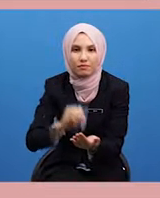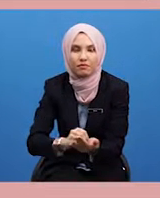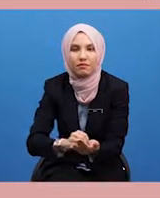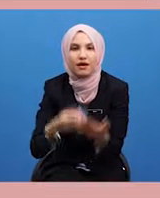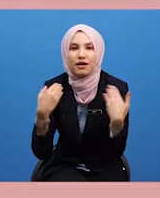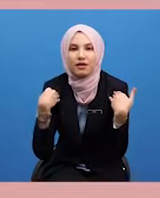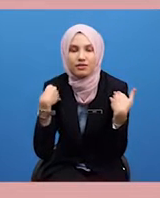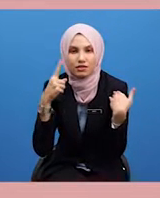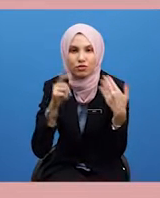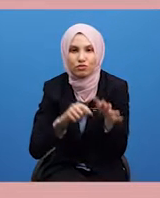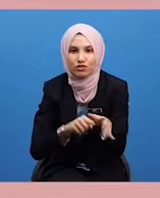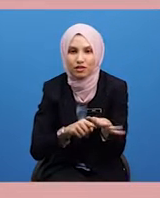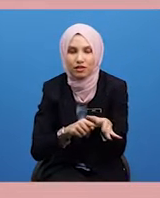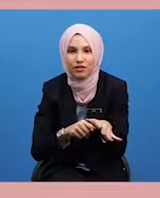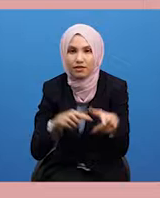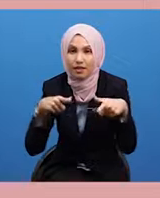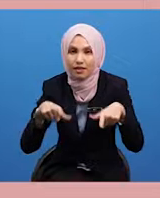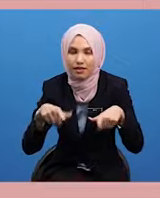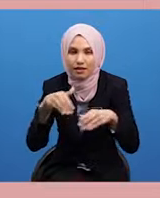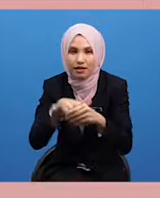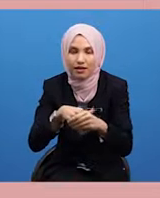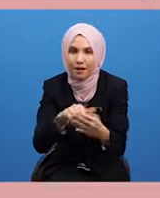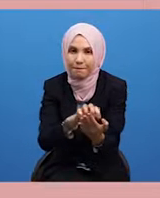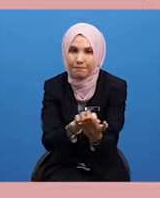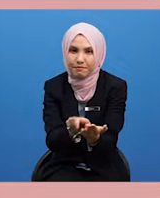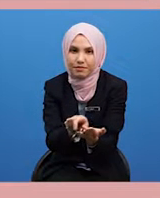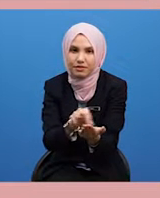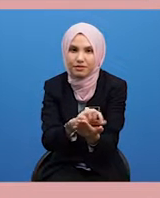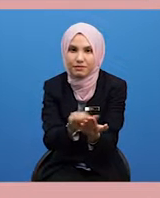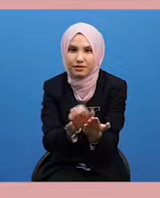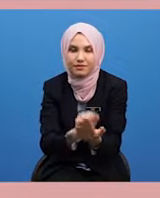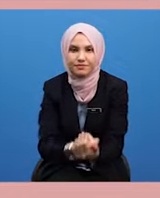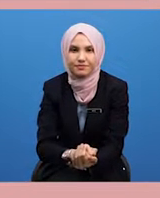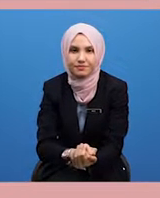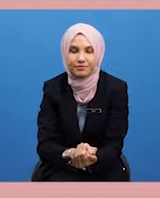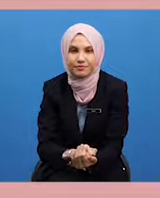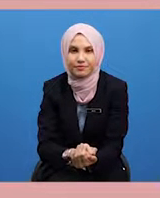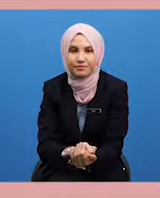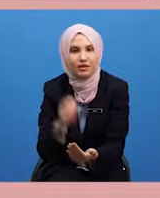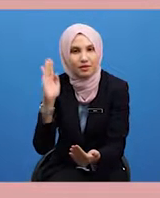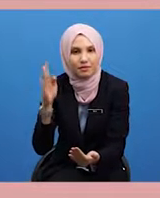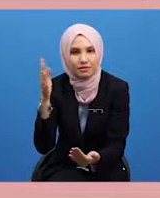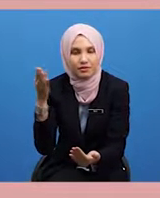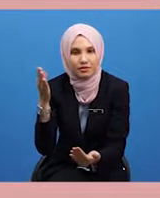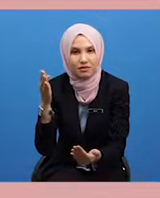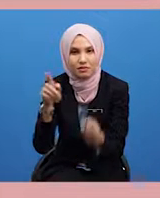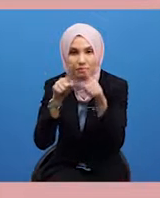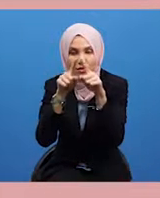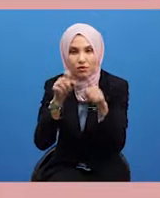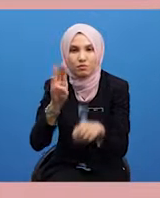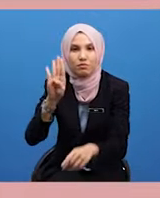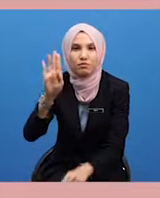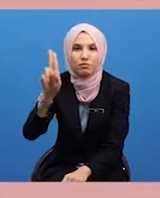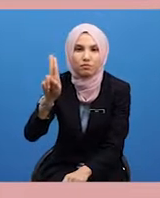satu pucuk daun yang terletak di dalam biji benih. Biji benih ini kebiasaannya berbentuk bujur